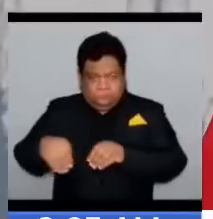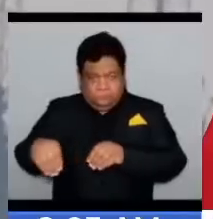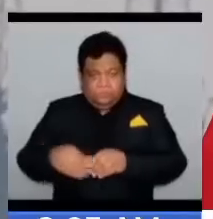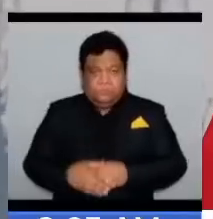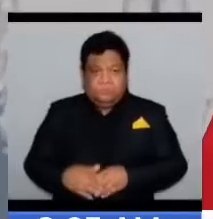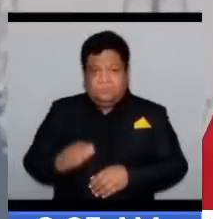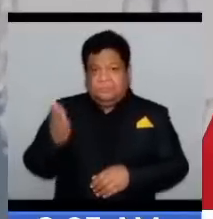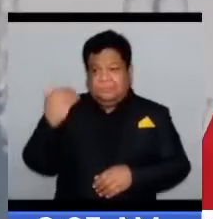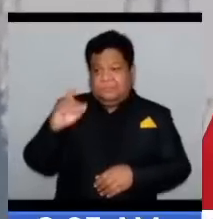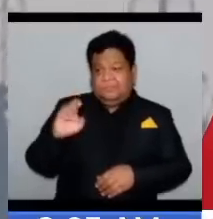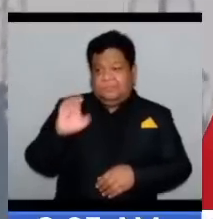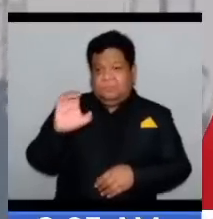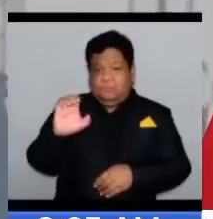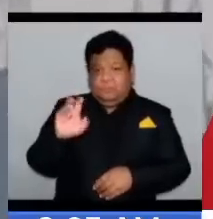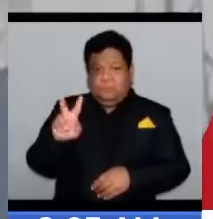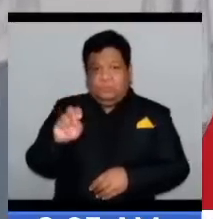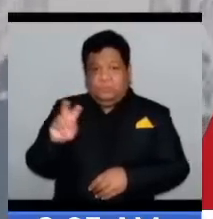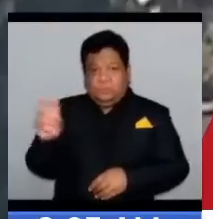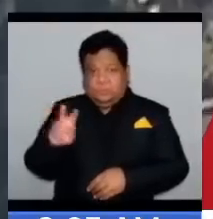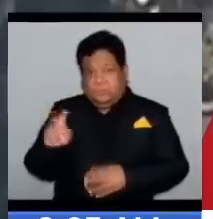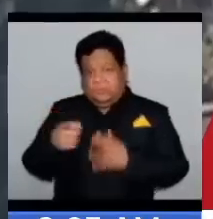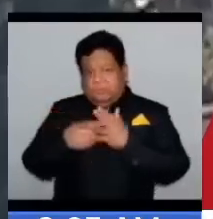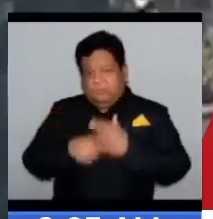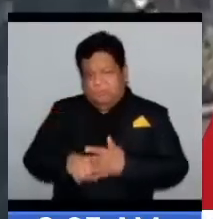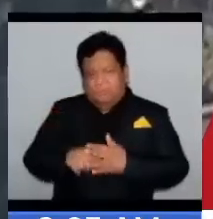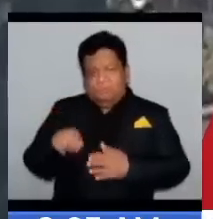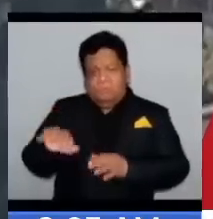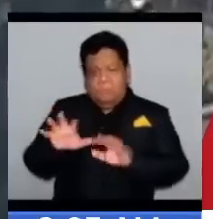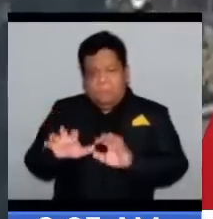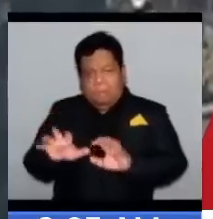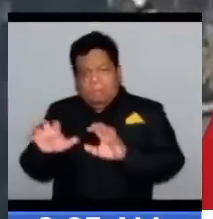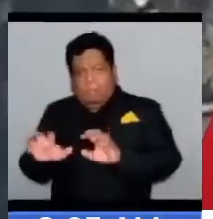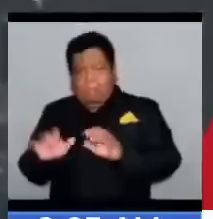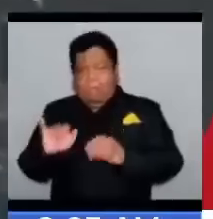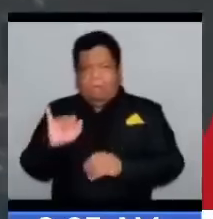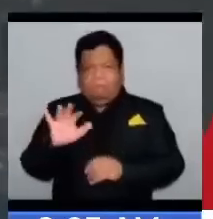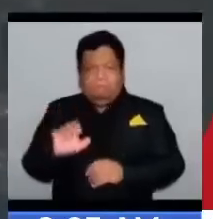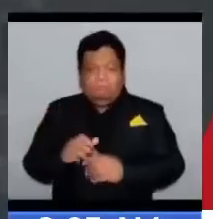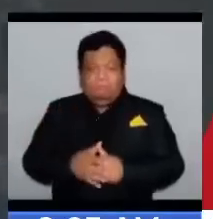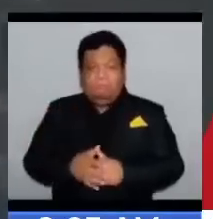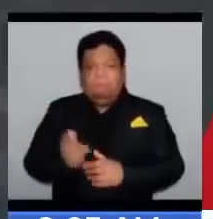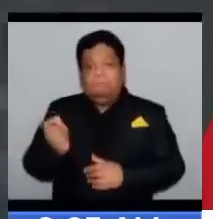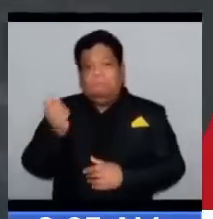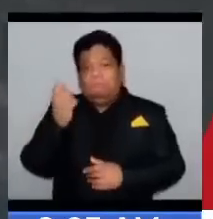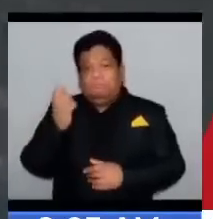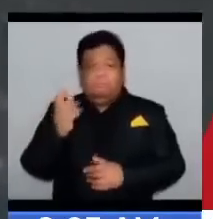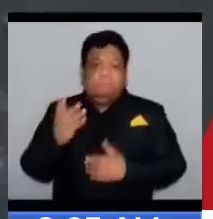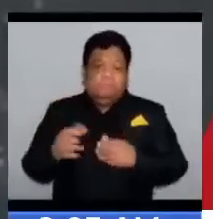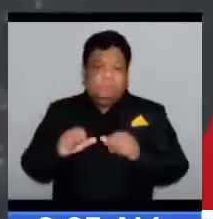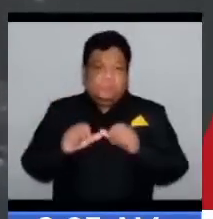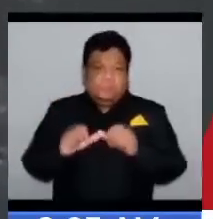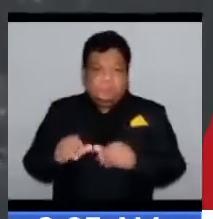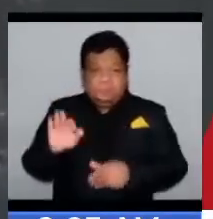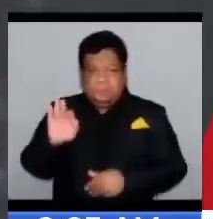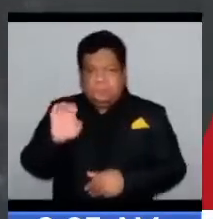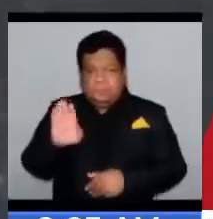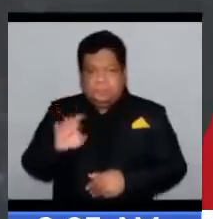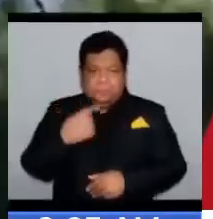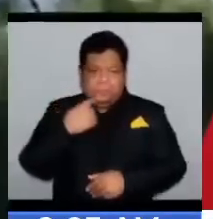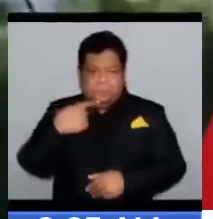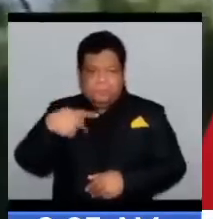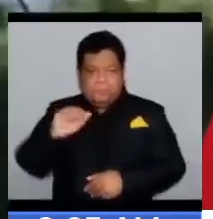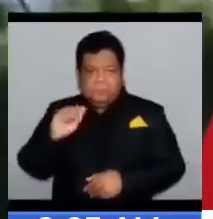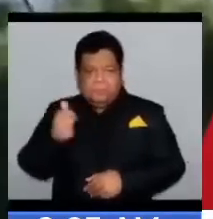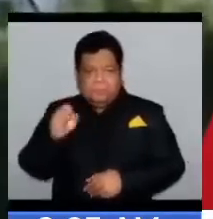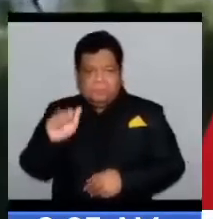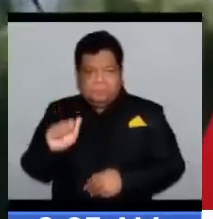Sa monitoring ng PAGASA, posibleng magtatagal pa hanggang Pebrero ang pagbaba ng temperatura. Hindi pa raw nararanasan ang peak ng